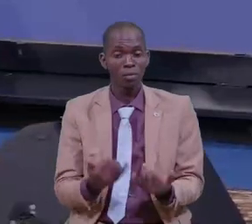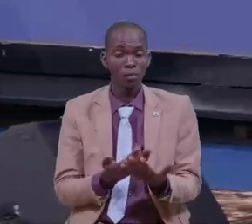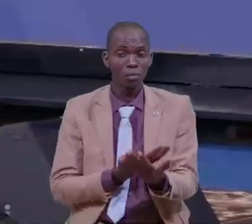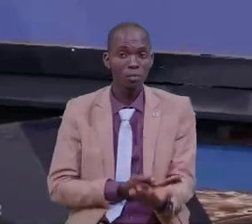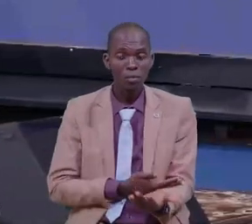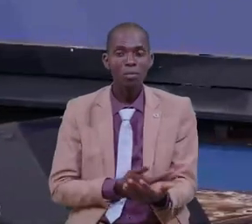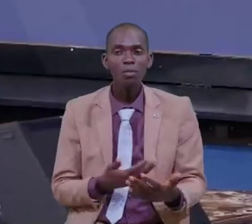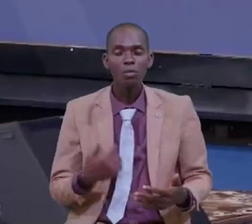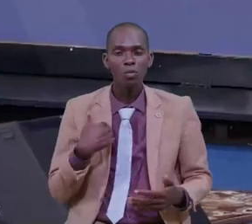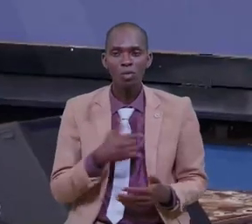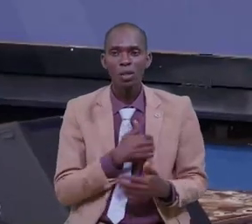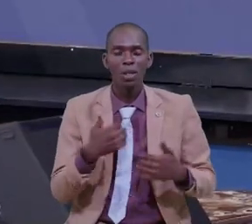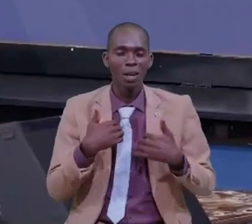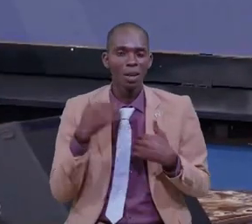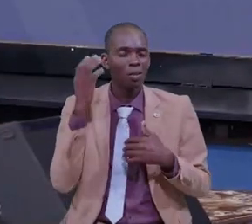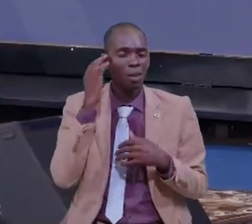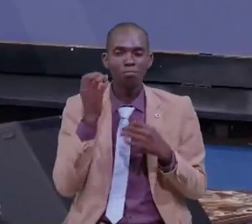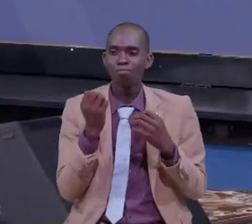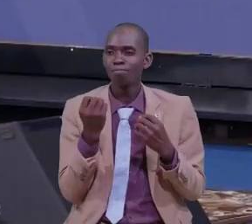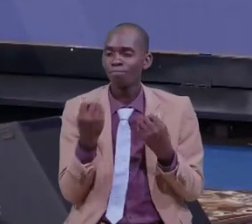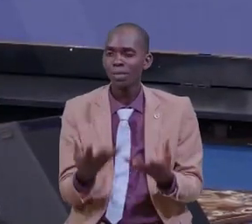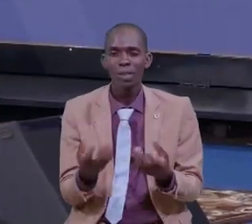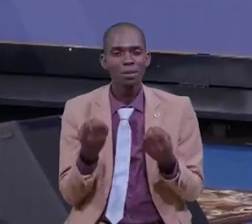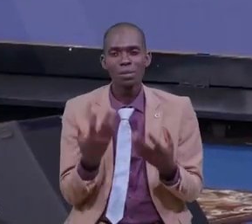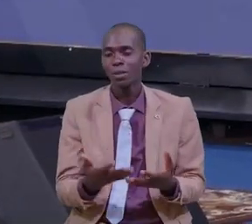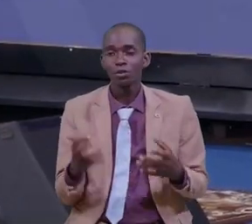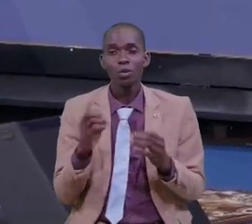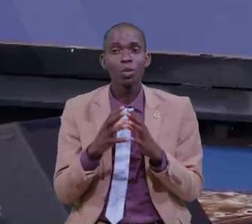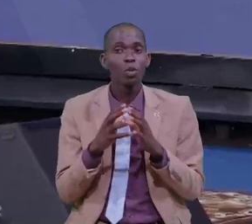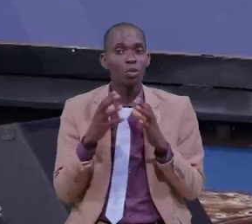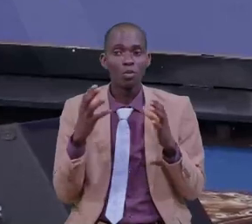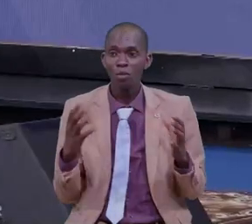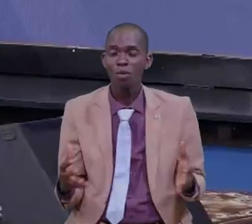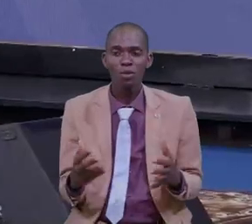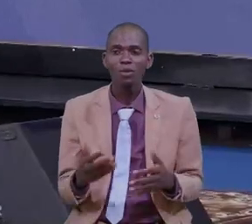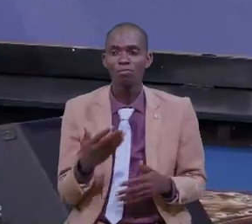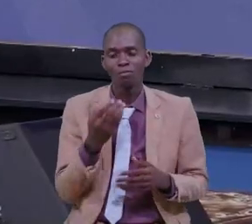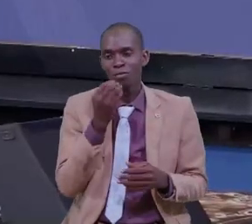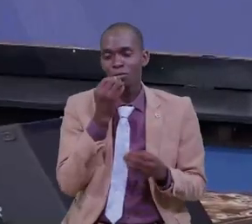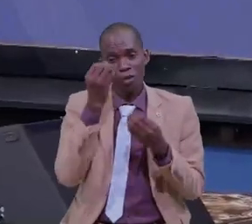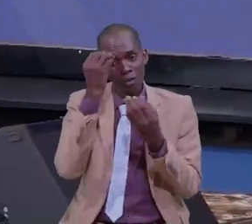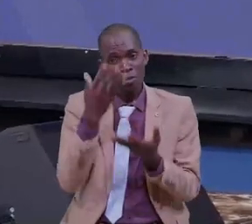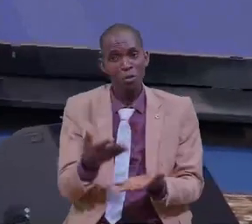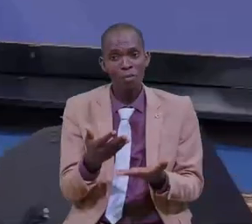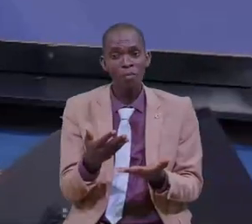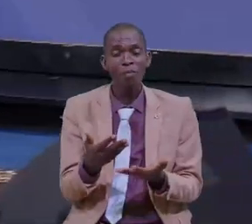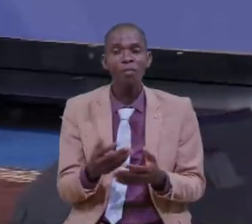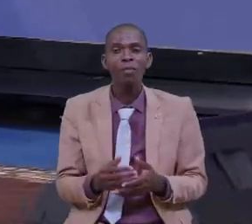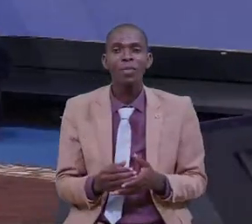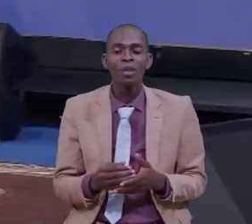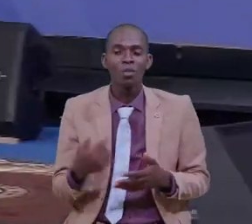Ce matin, déjà, nous avons beaucoup entendu et de très bonnes choses